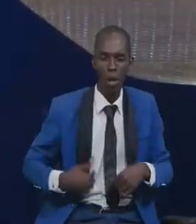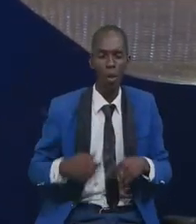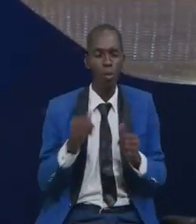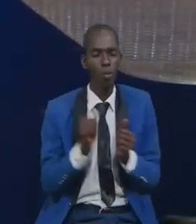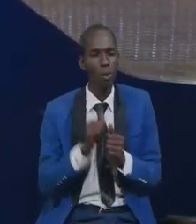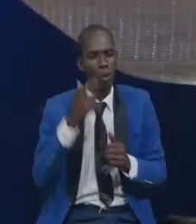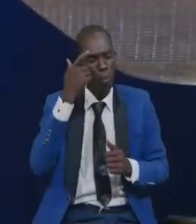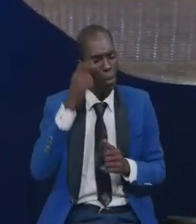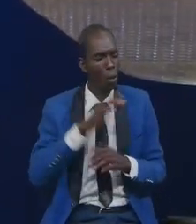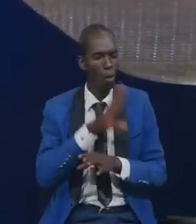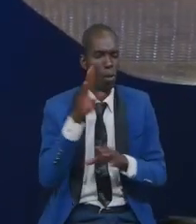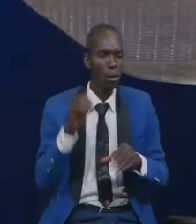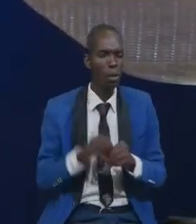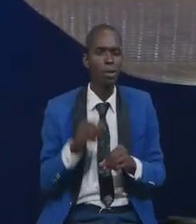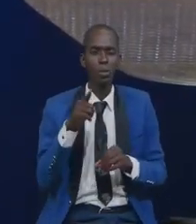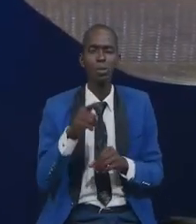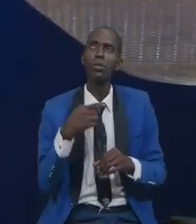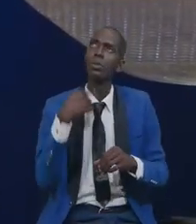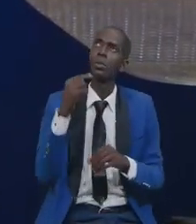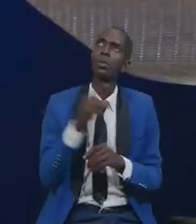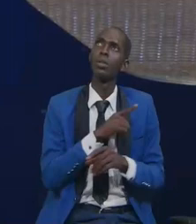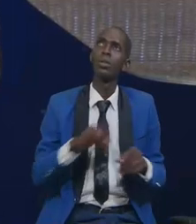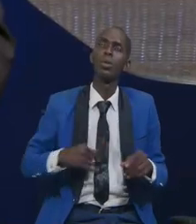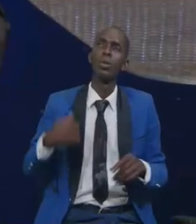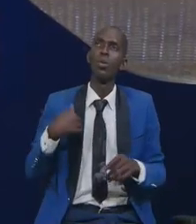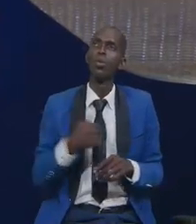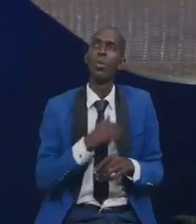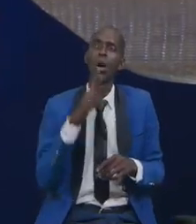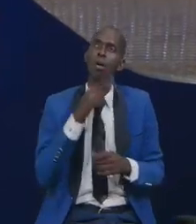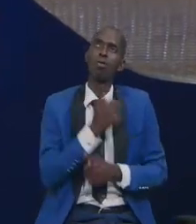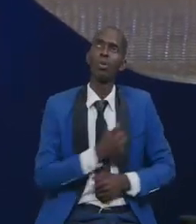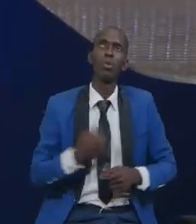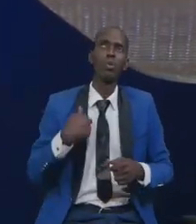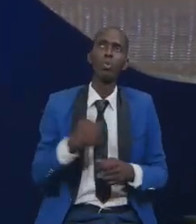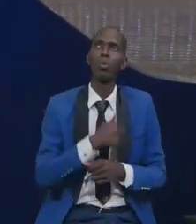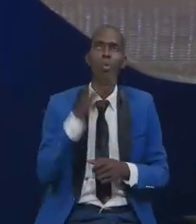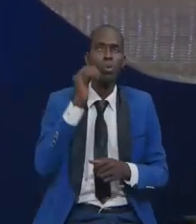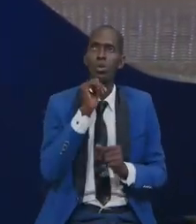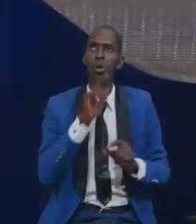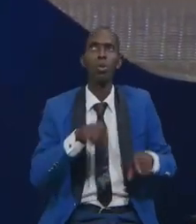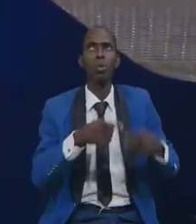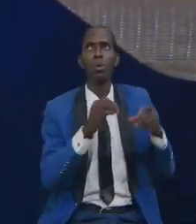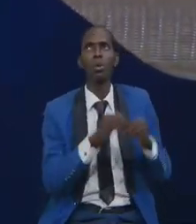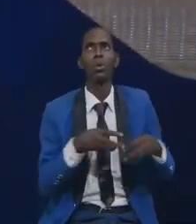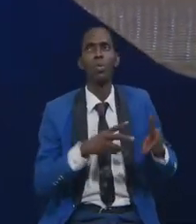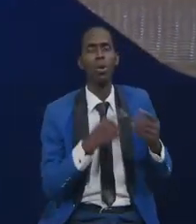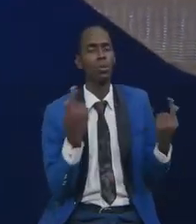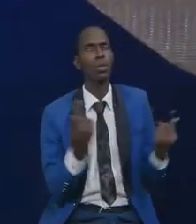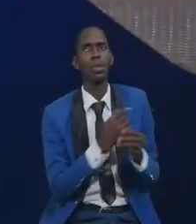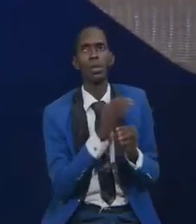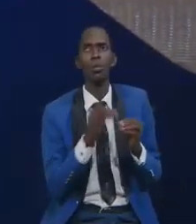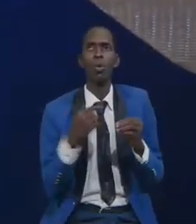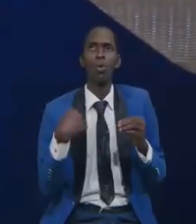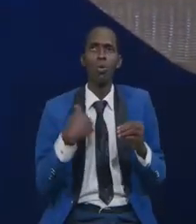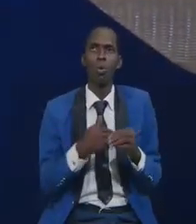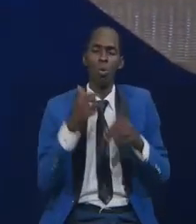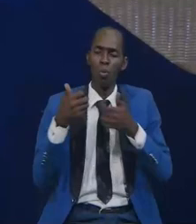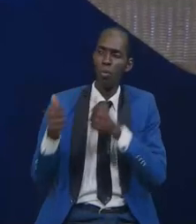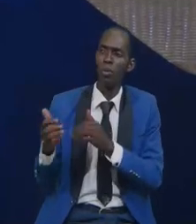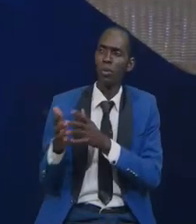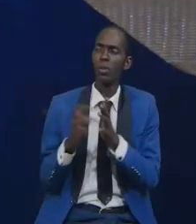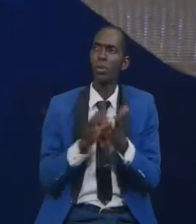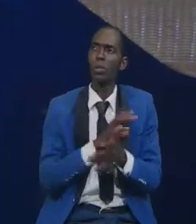dans le péché et de retourner dans l'injustice. Nous prenons la décision et nous croyons au Seigneur Jésus-Christ qui est mort pour nous à la croix du calvaire et qui a